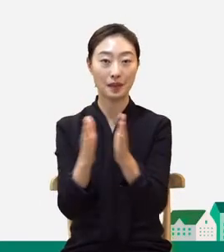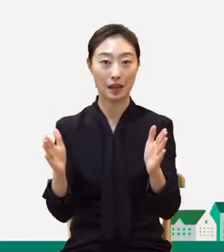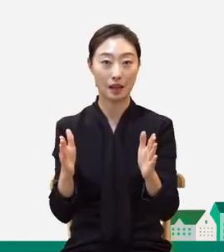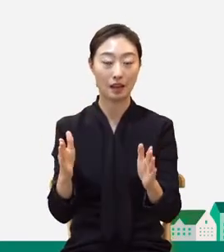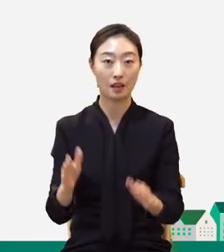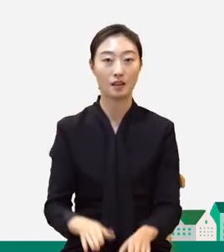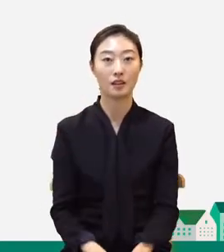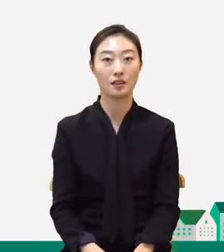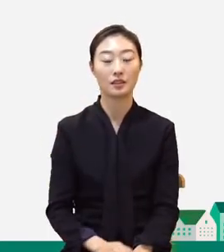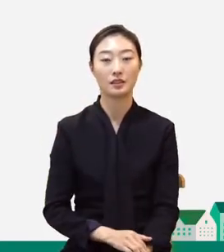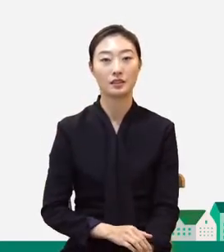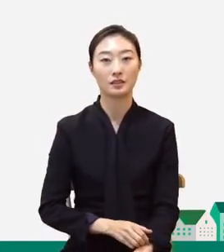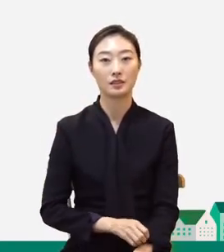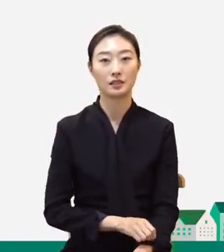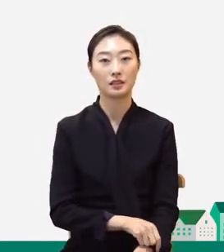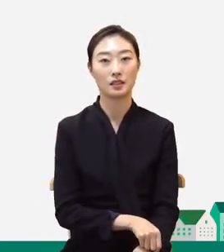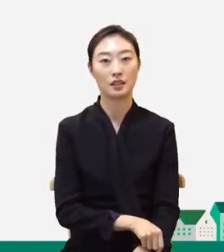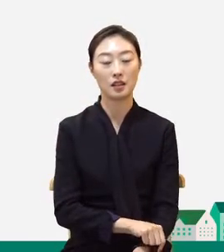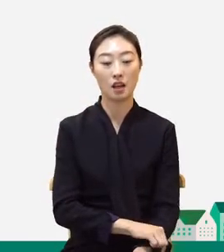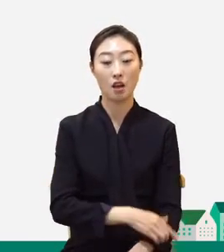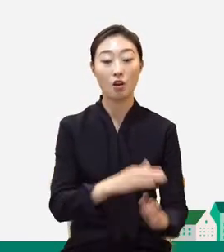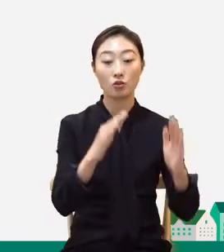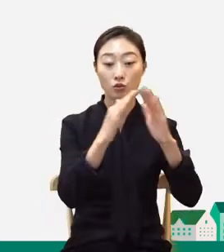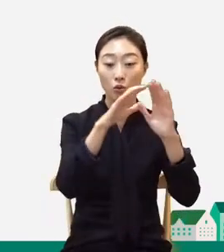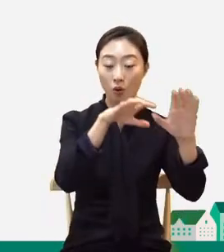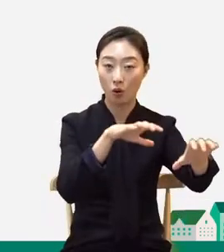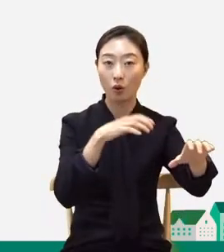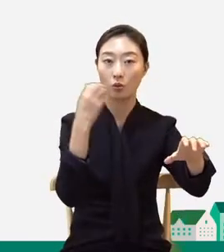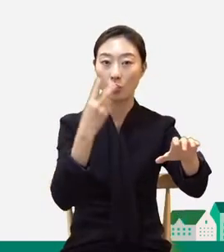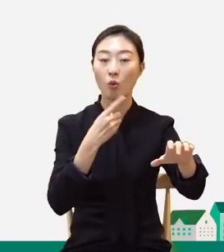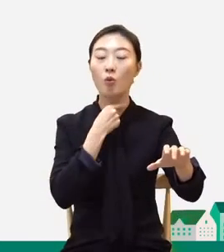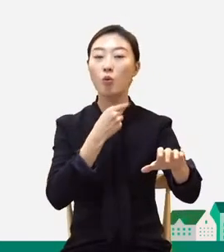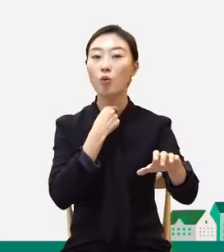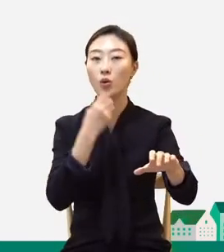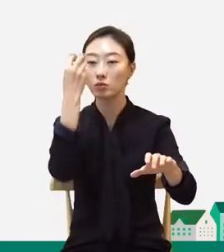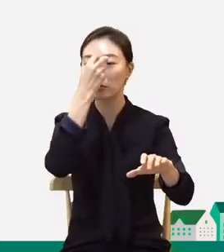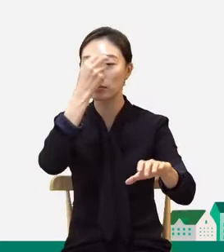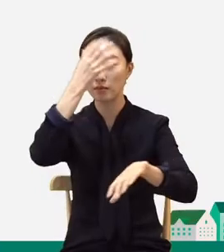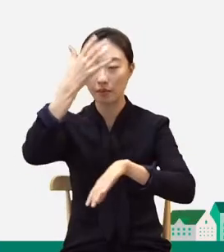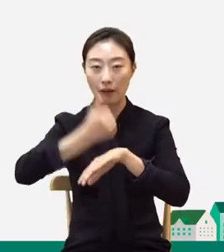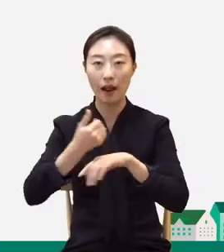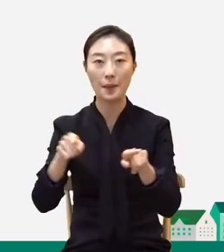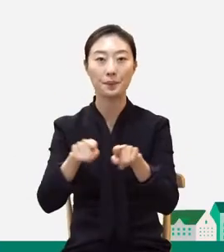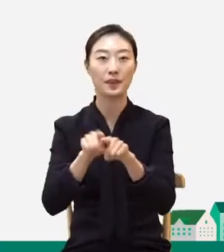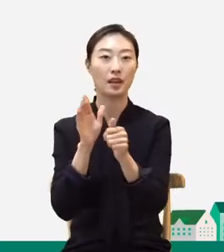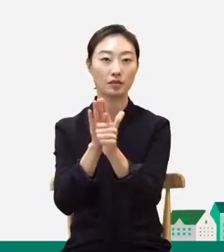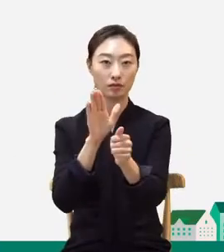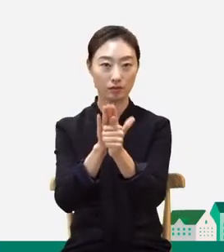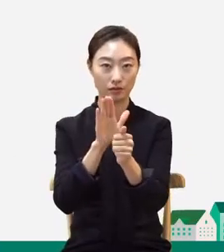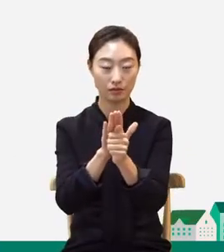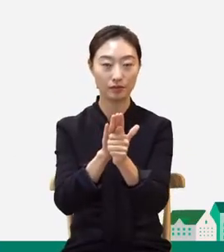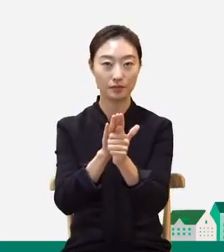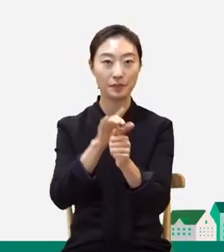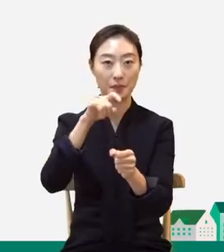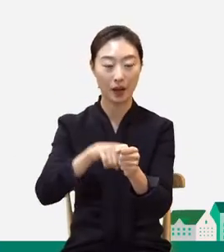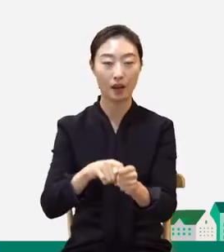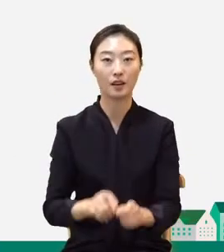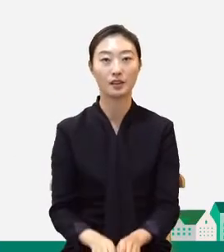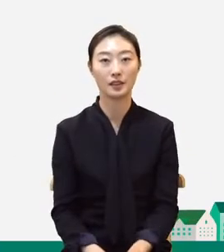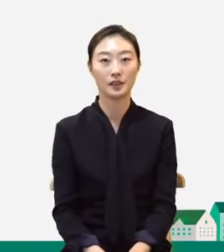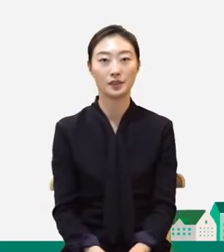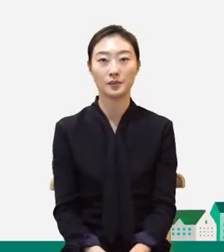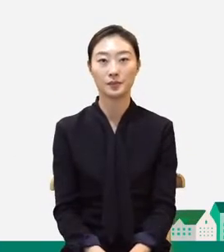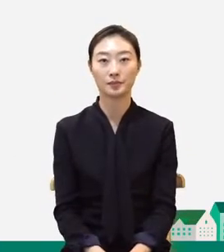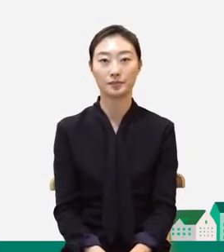운영 모델은 이제 주거와 당사자 욕구 중심의 주거지원 서비스를 함께 제공하는 지원주거 모델을 운영 체계로 구축을